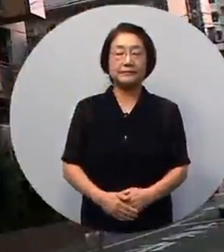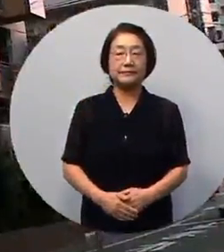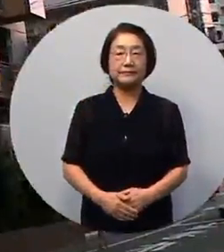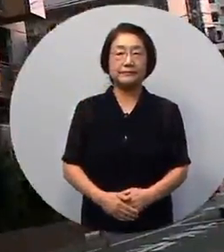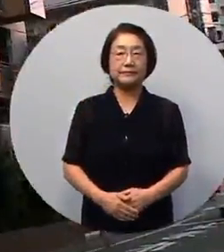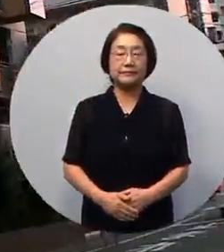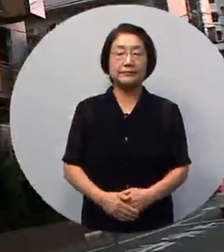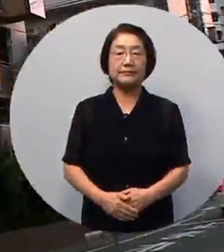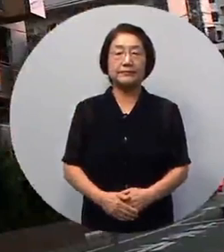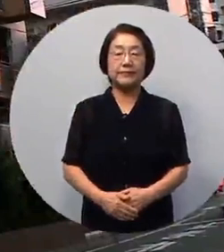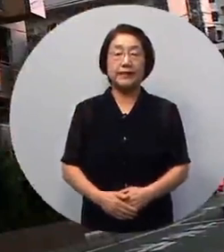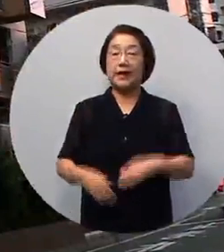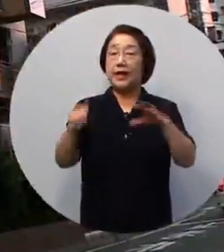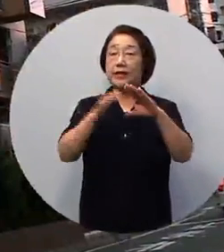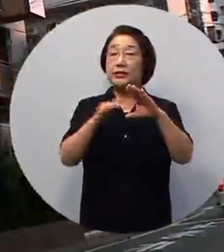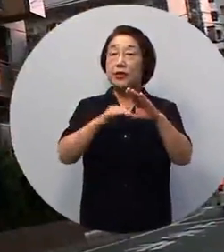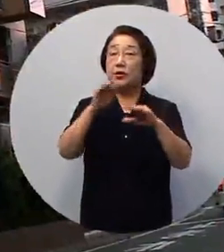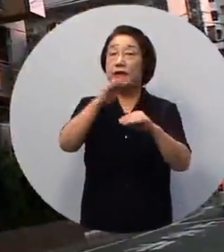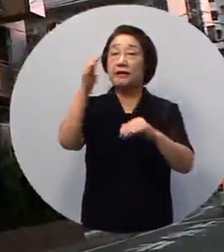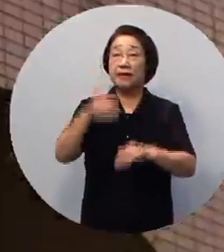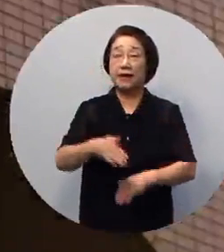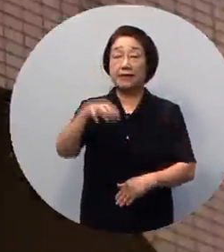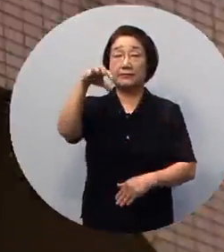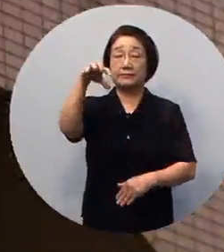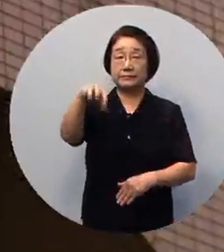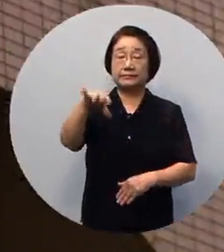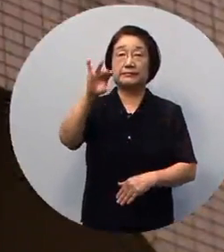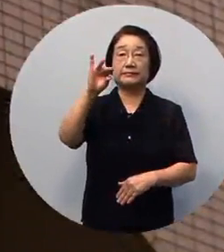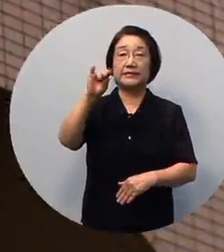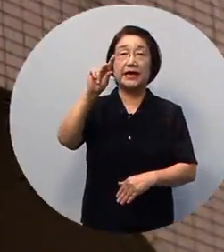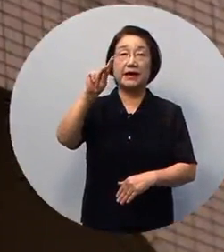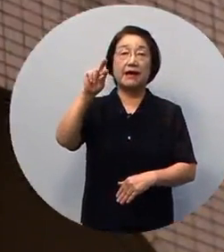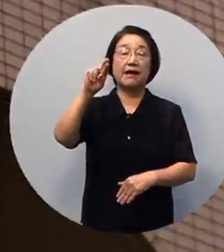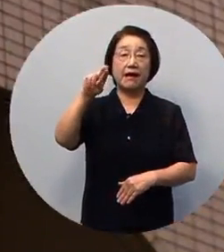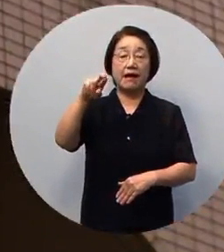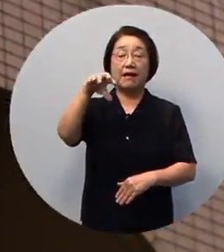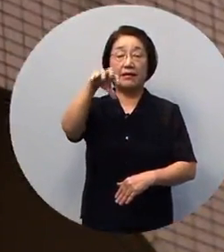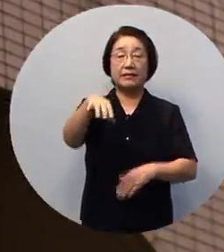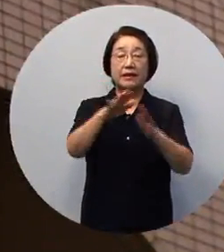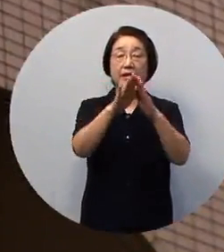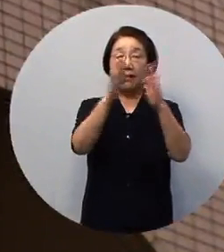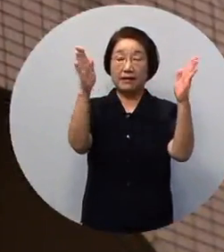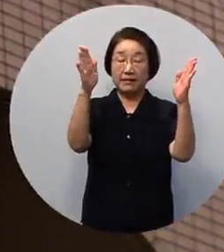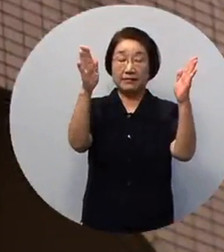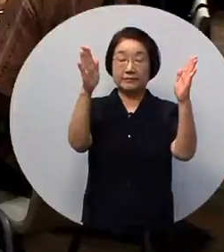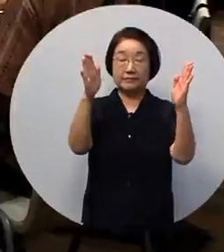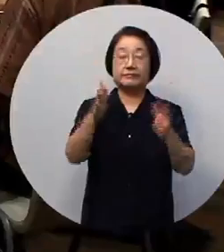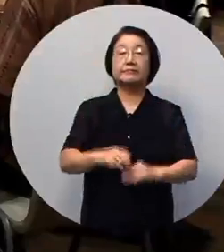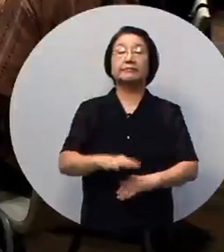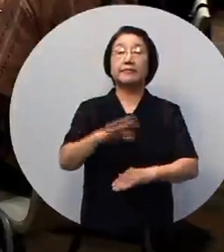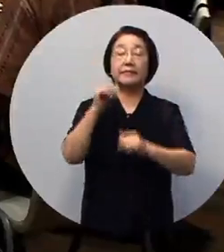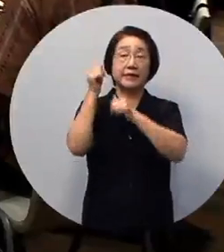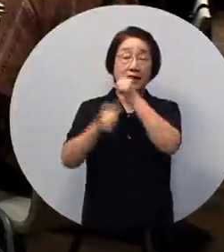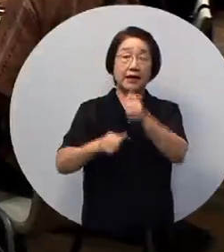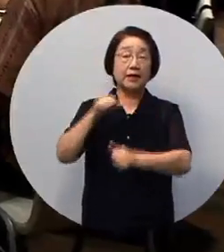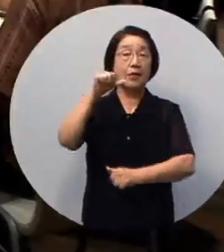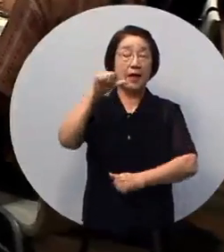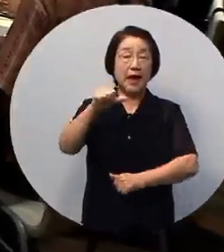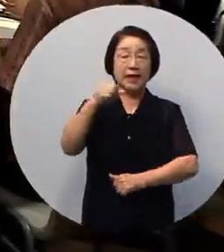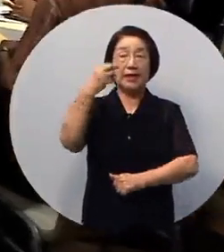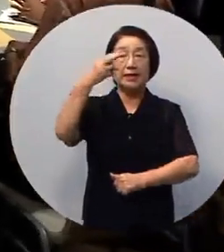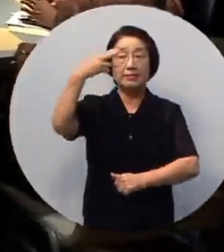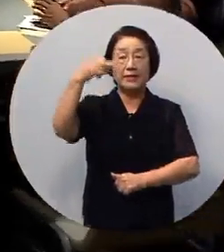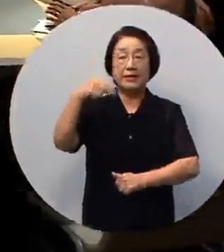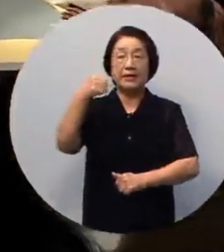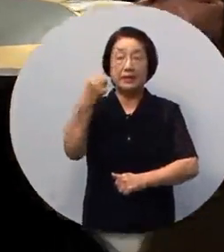ということで、湘南台の多目的スペースシャカラにて開催されたオープントークイベント、第5回ミートアップ